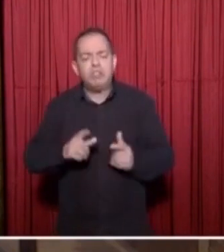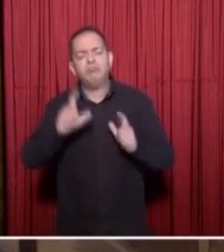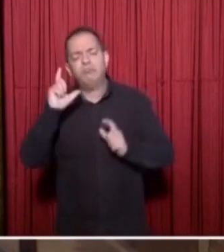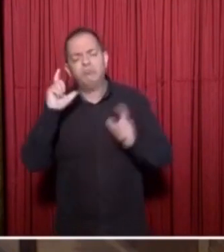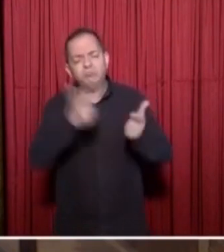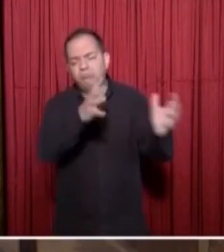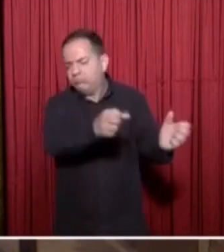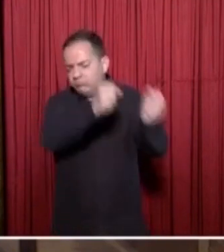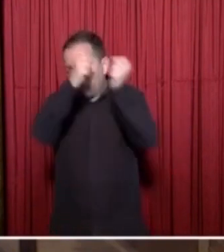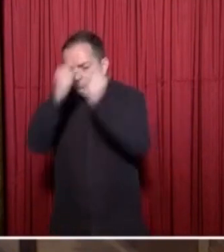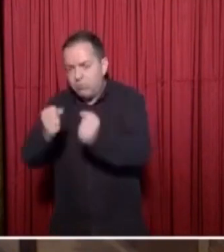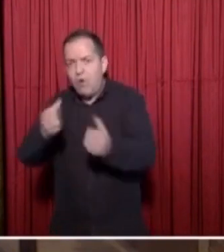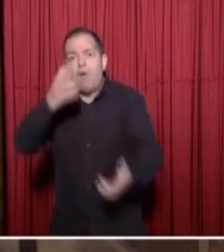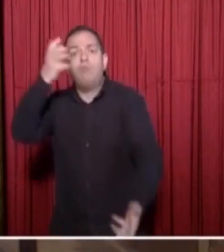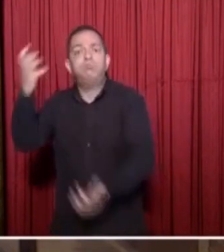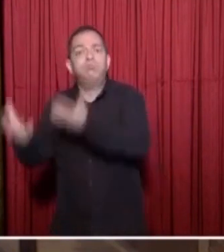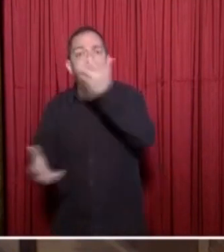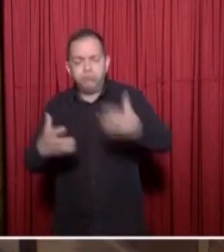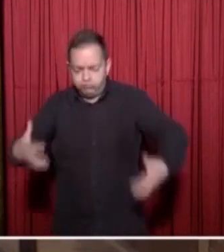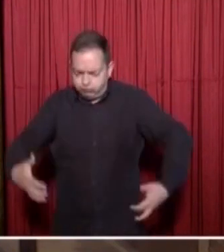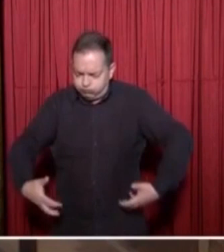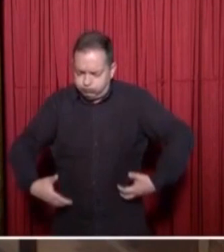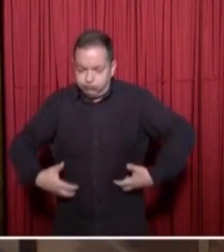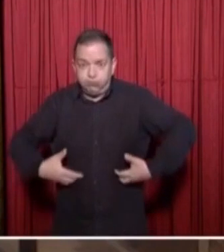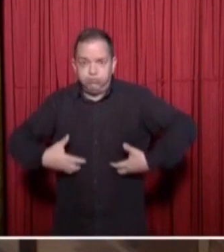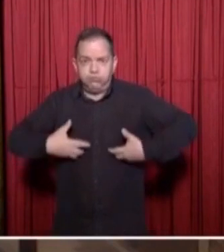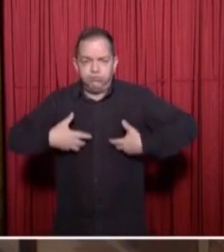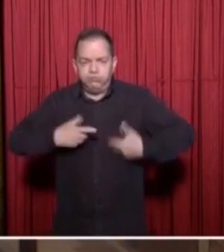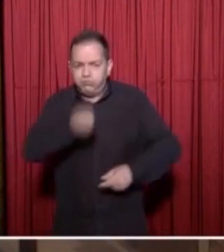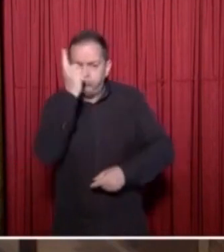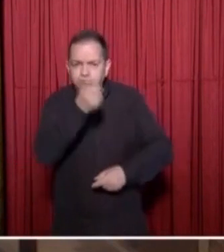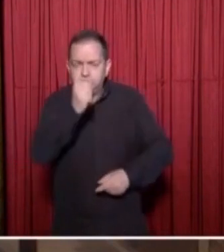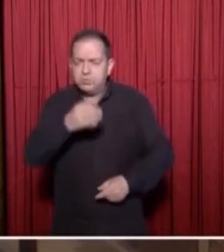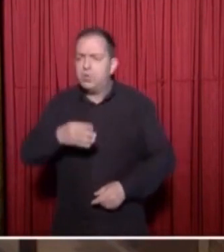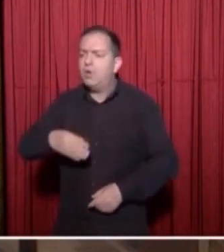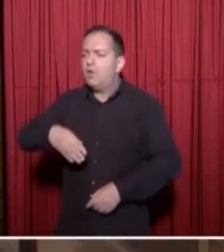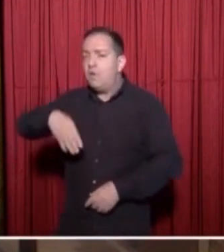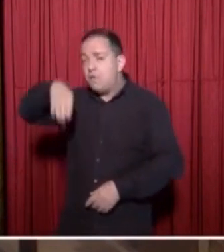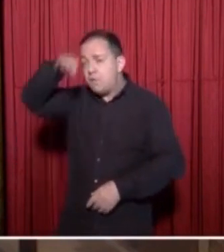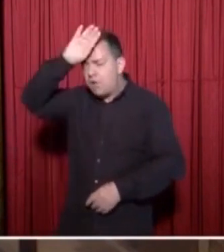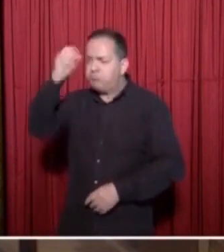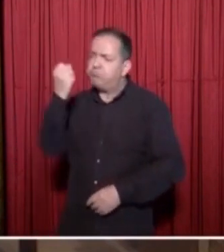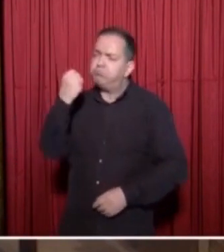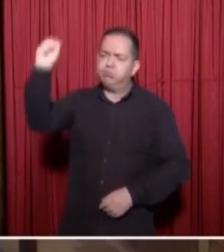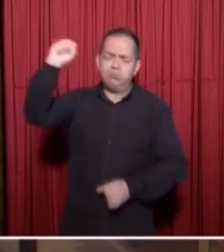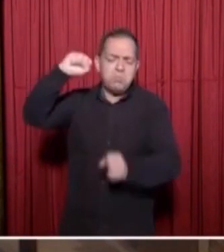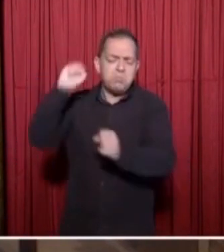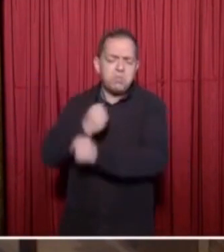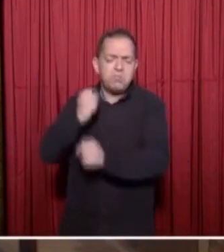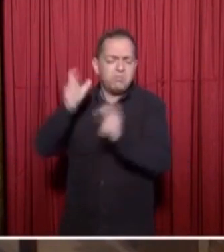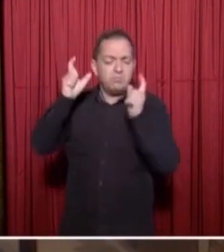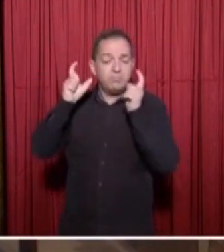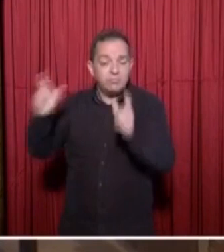σου πεφλέχθησαν, βασιλέως πατήσαντες δόγμα, παλεύον πάντα